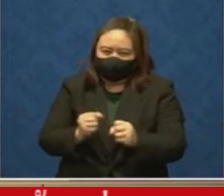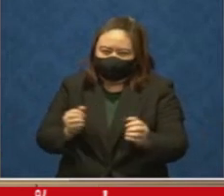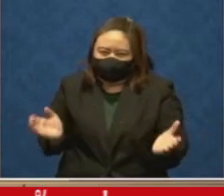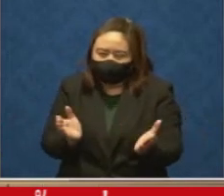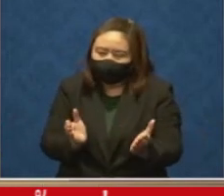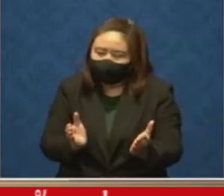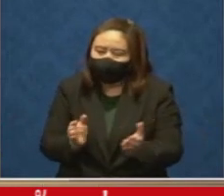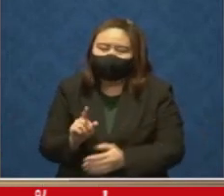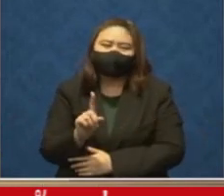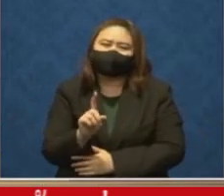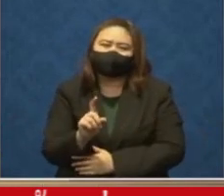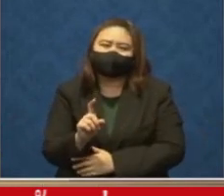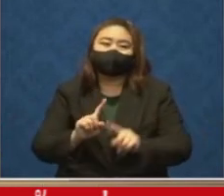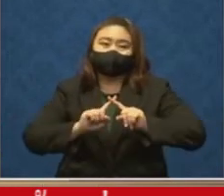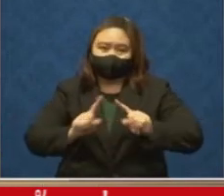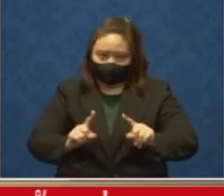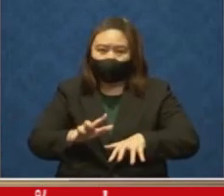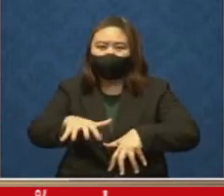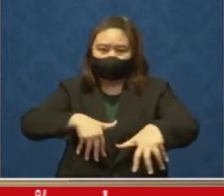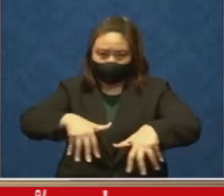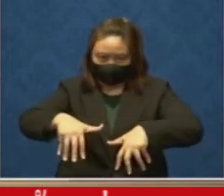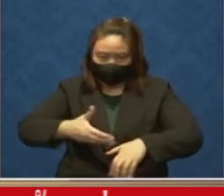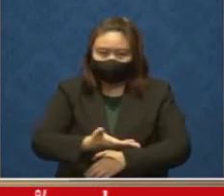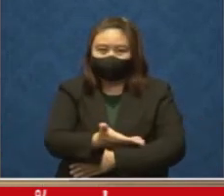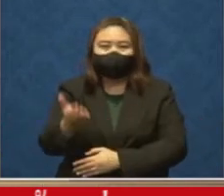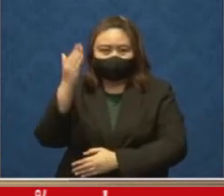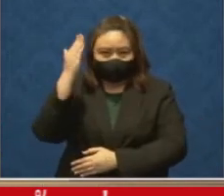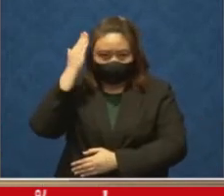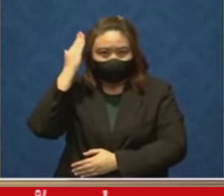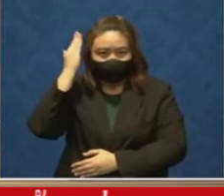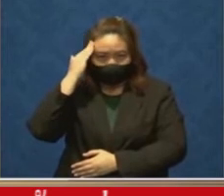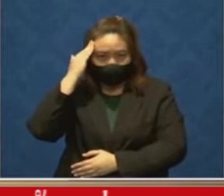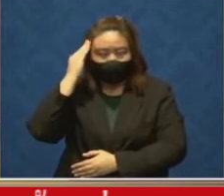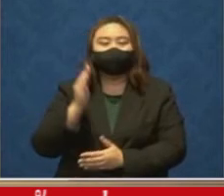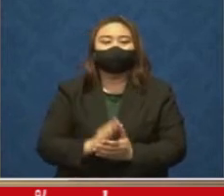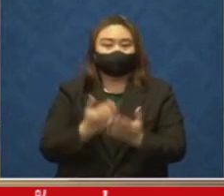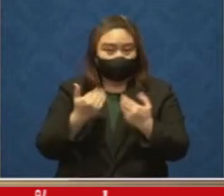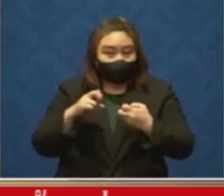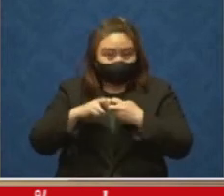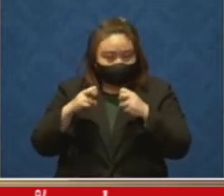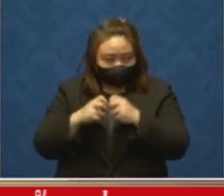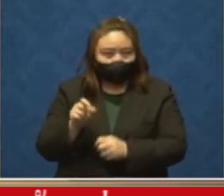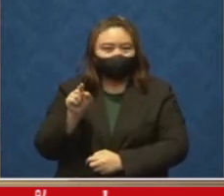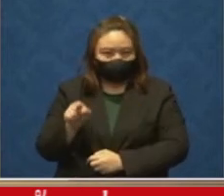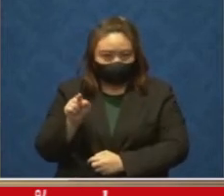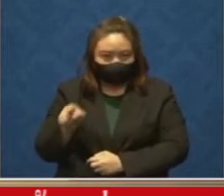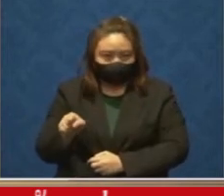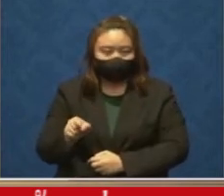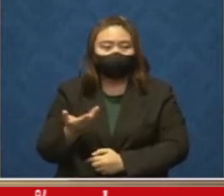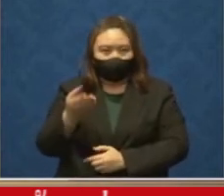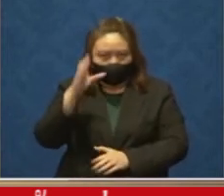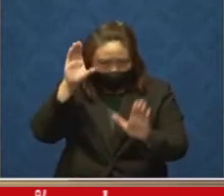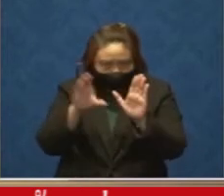ยาวแรงยไมันกไม่เกิดผ spiteแต่พี่น้ชนโปรดศาพบัต่ต่ ทเกิดขน